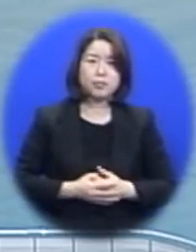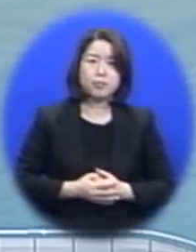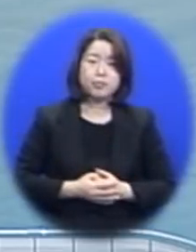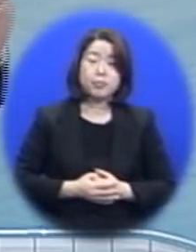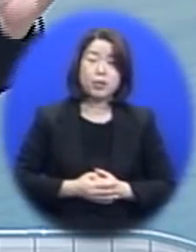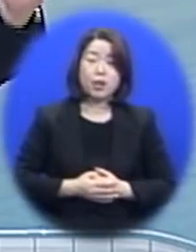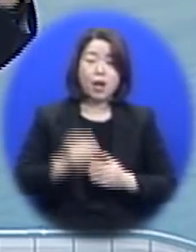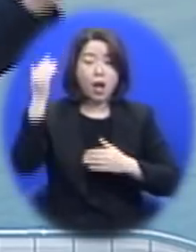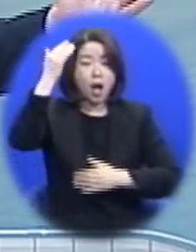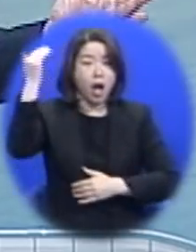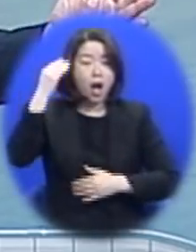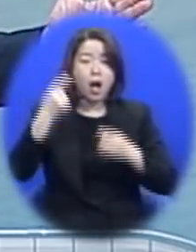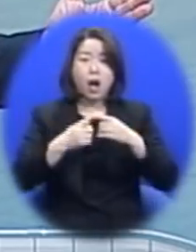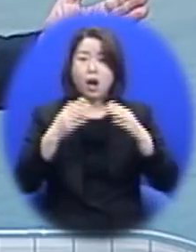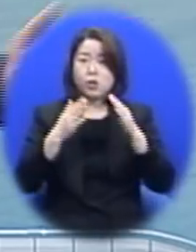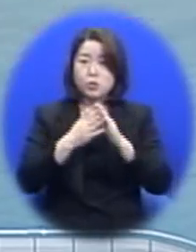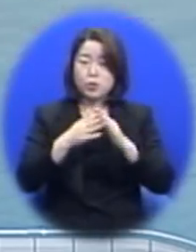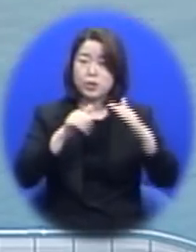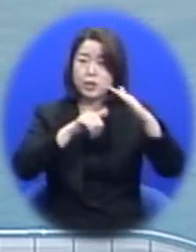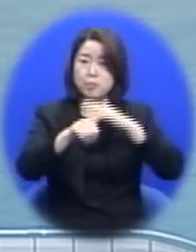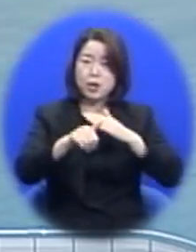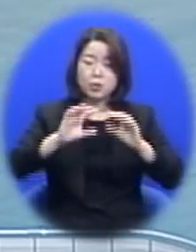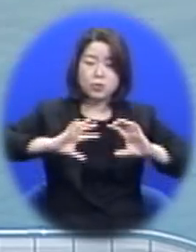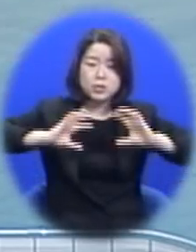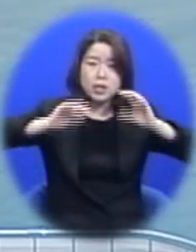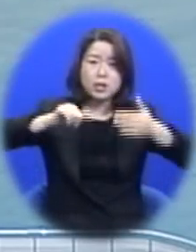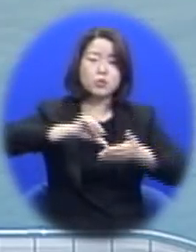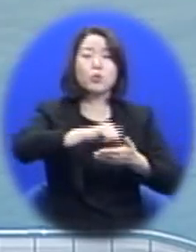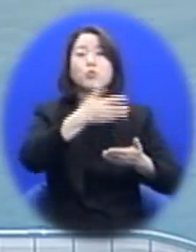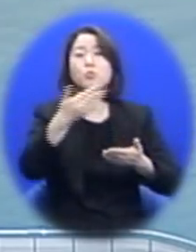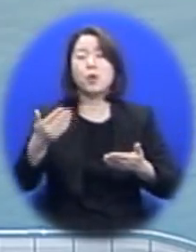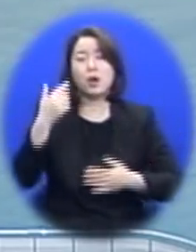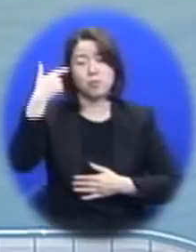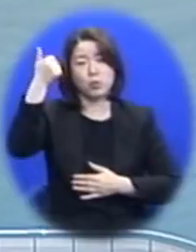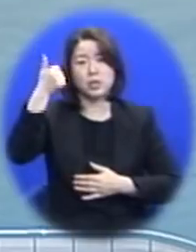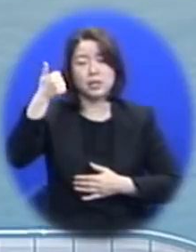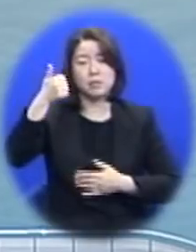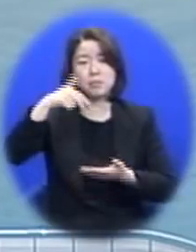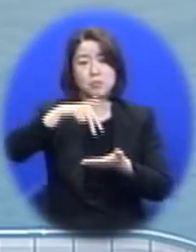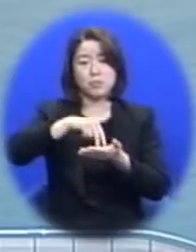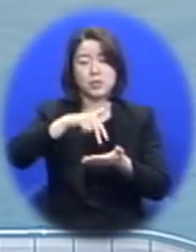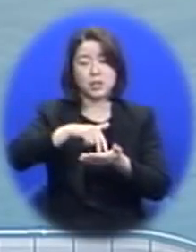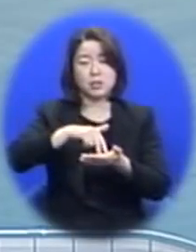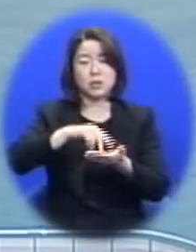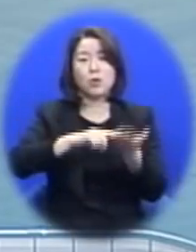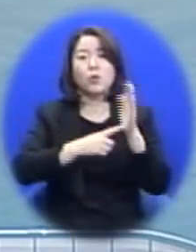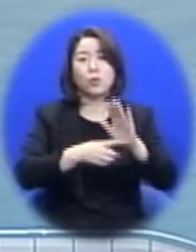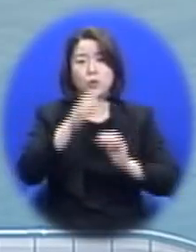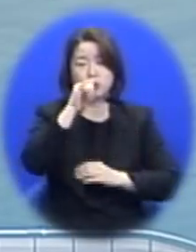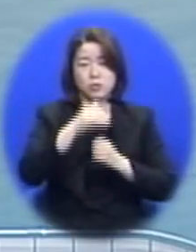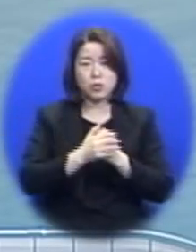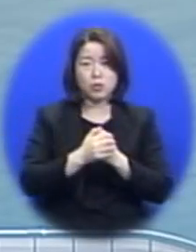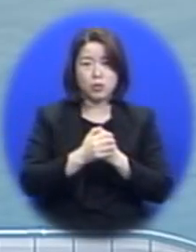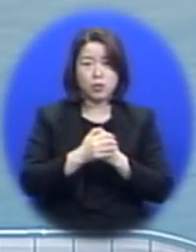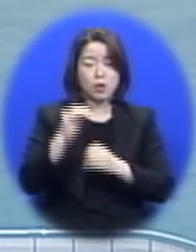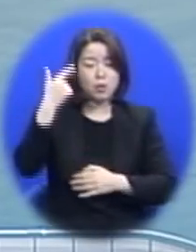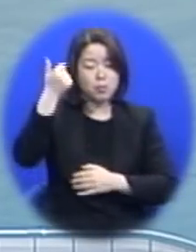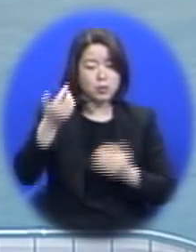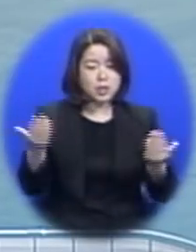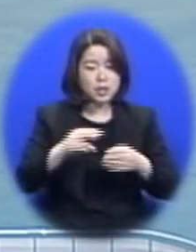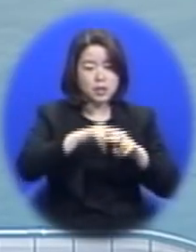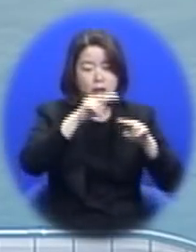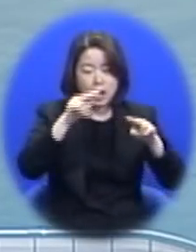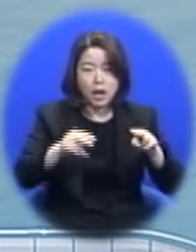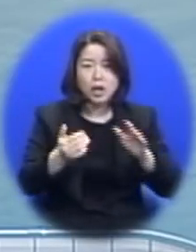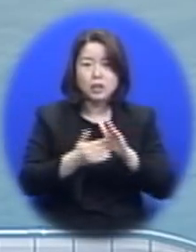한국교회를 대표하고 세계적으로 유명한 목사님들이 있어요. 근데 목회를 다 마치고 그리고는 이렇게 뼈아픈 고백을